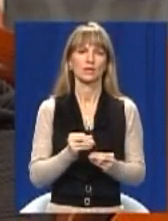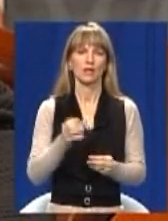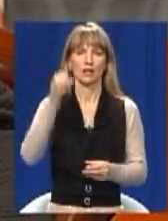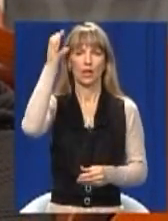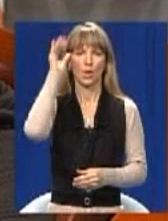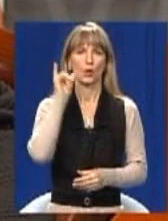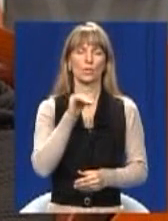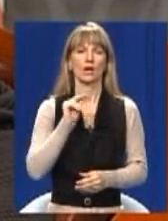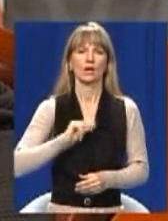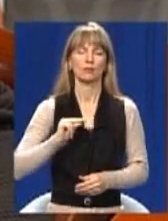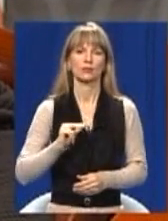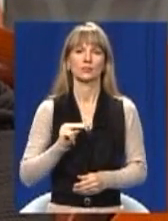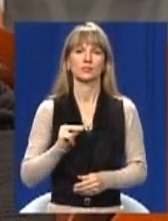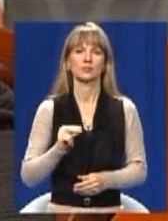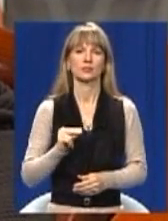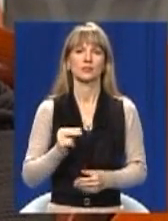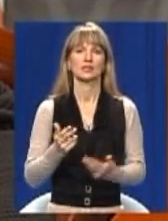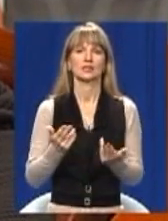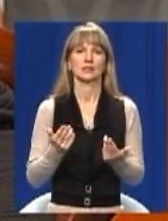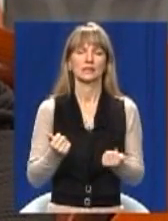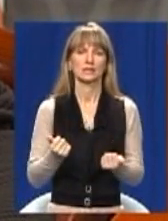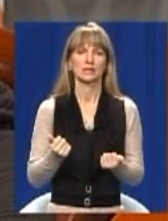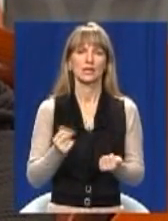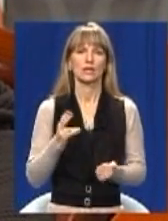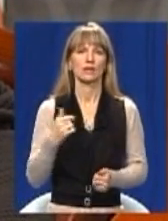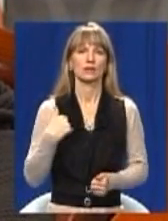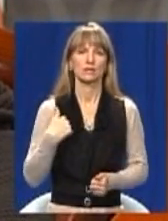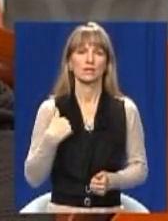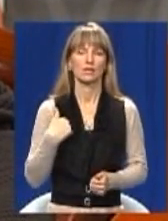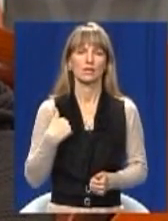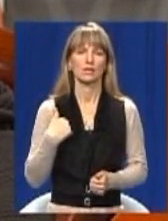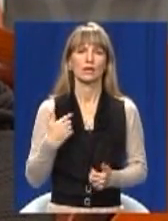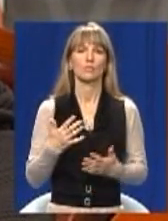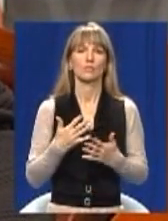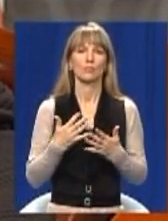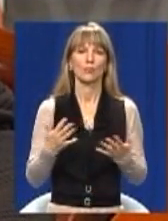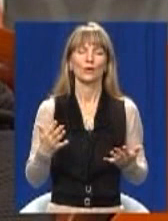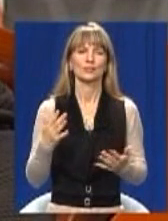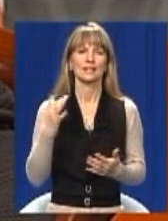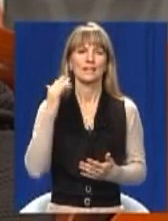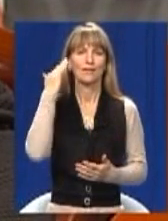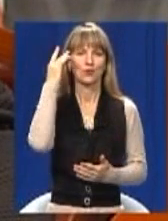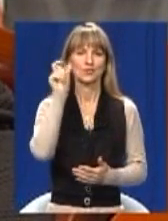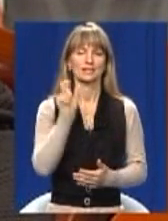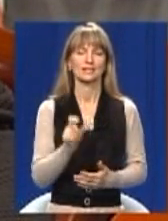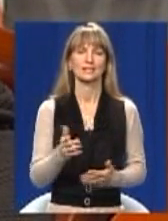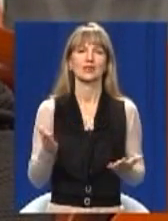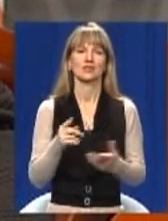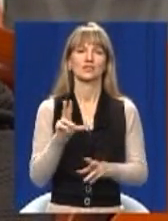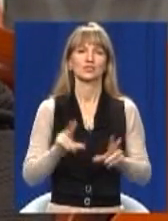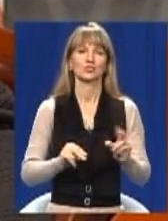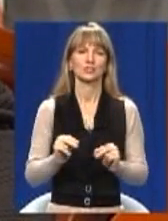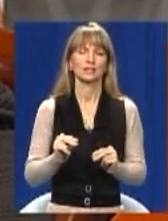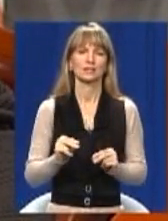працювати? На самом деле, може бути, да, но я більш така творча личність. Ну, а як ти вважаєш?